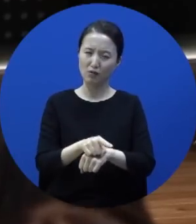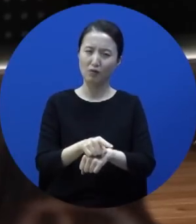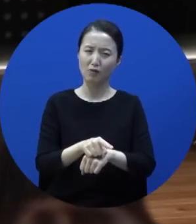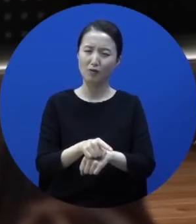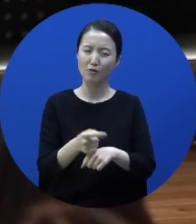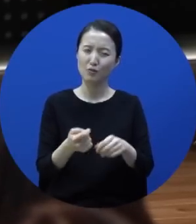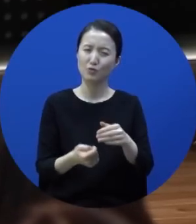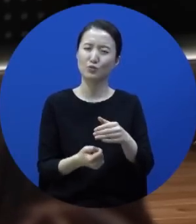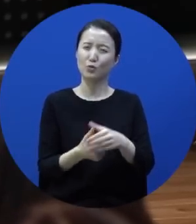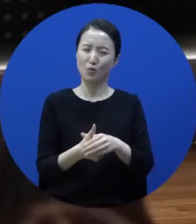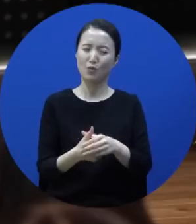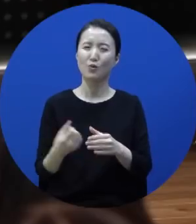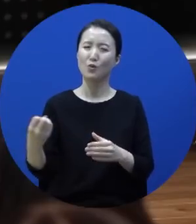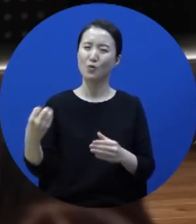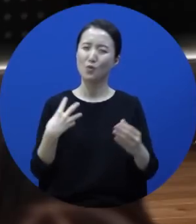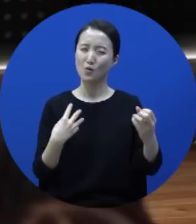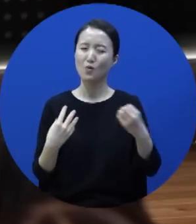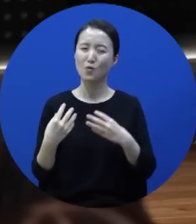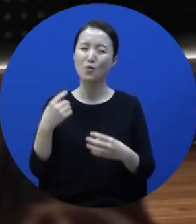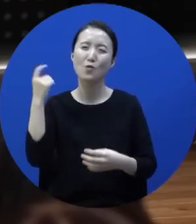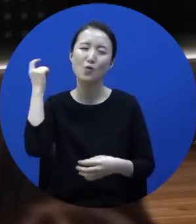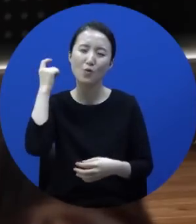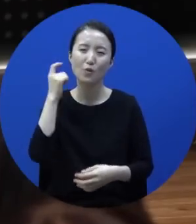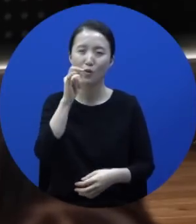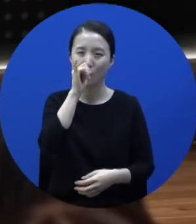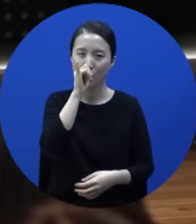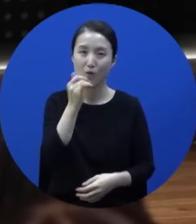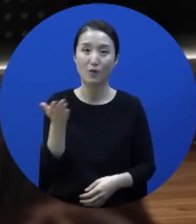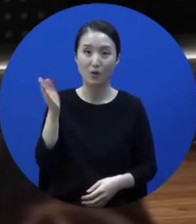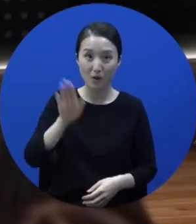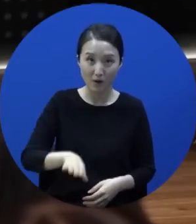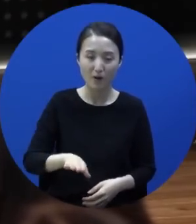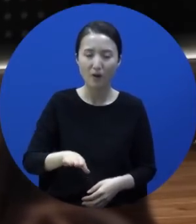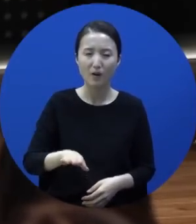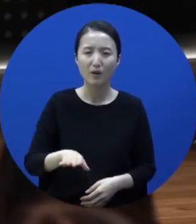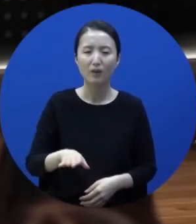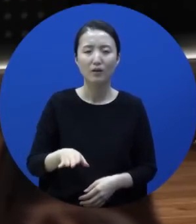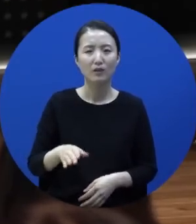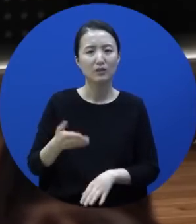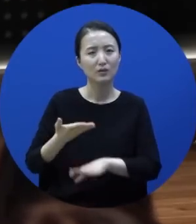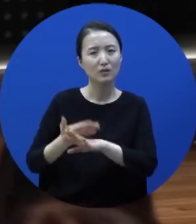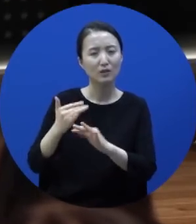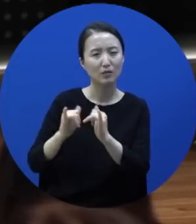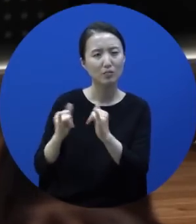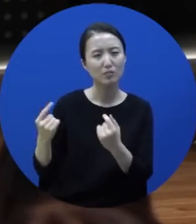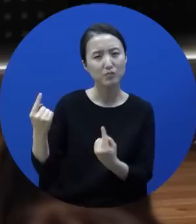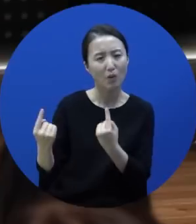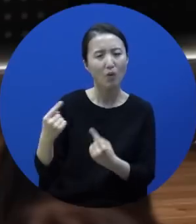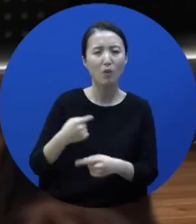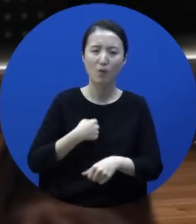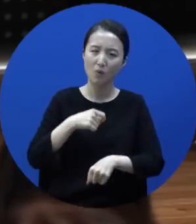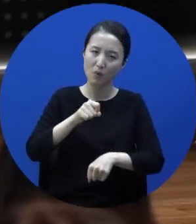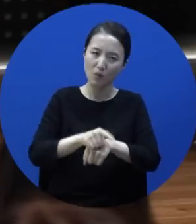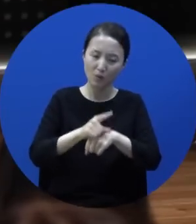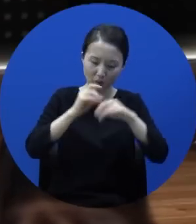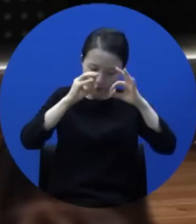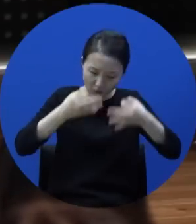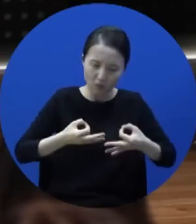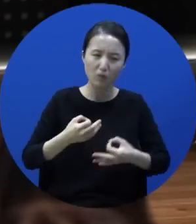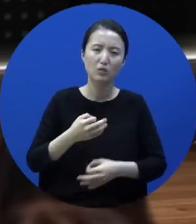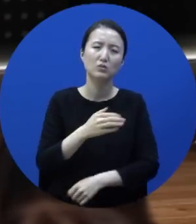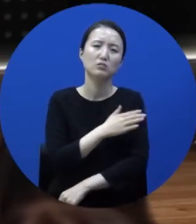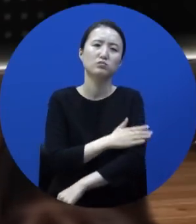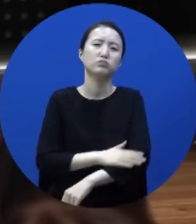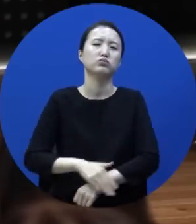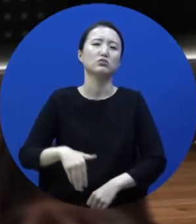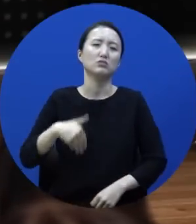뭘 어떻게 해야지만 남들보다 더 나아질 수 있는지를 몰랐던 사람이었어요. 그런데 그렇게 평범했던 아무것도 할